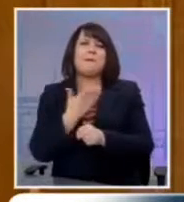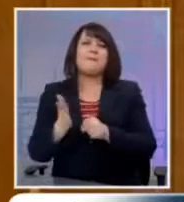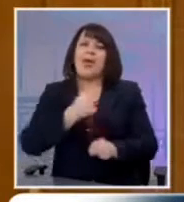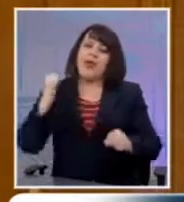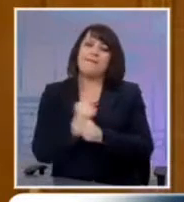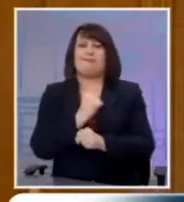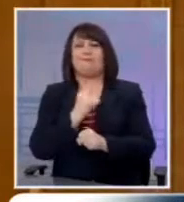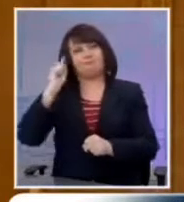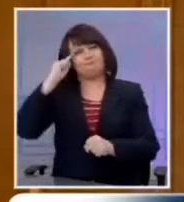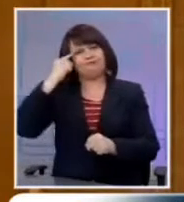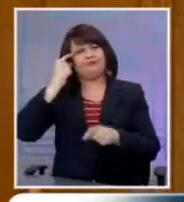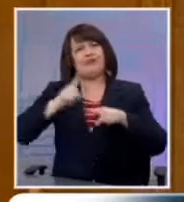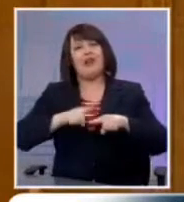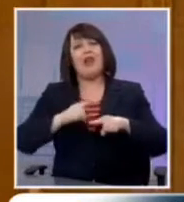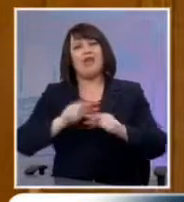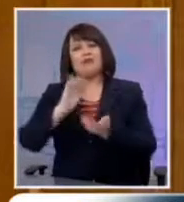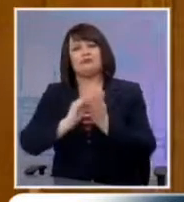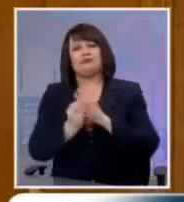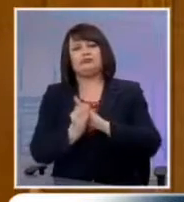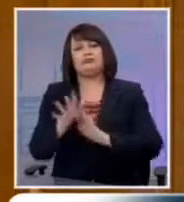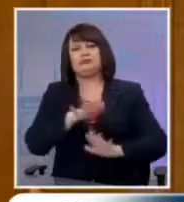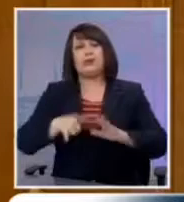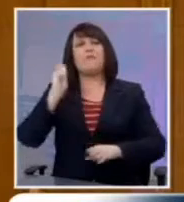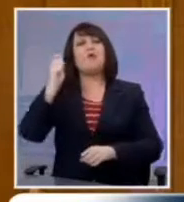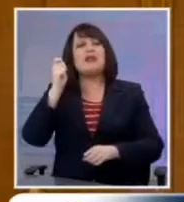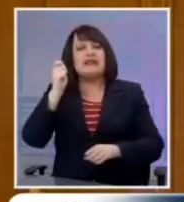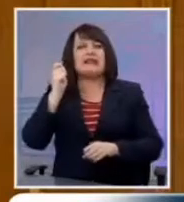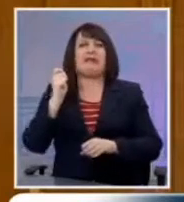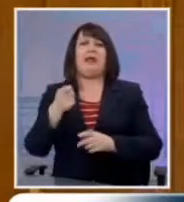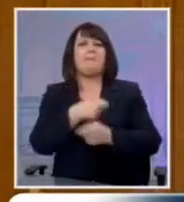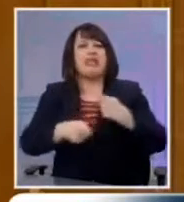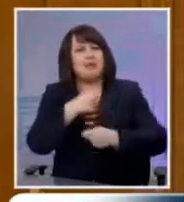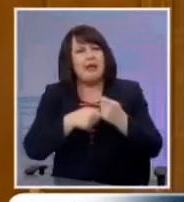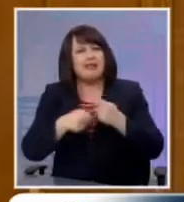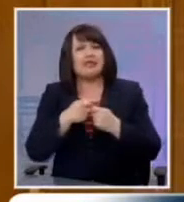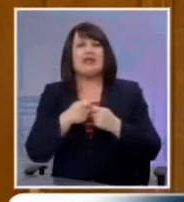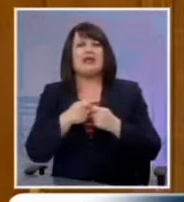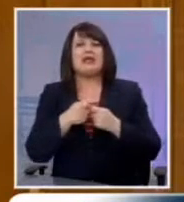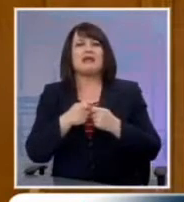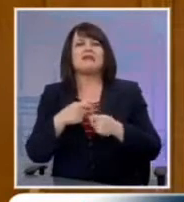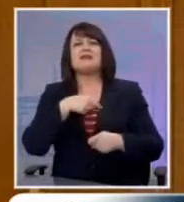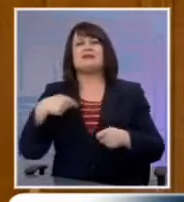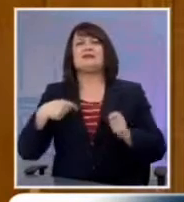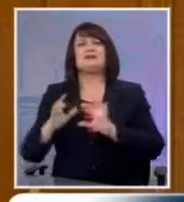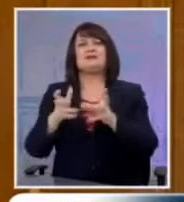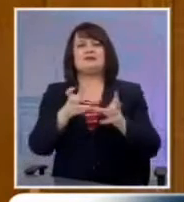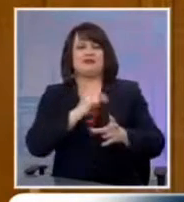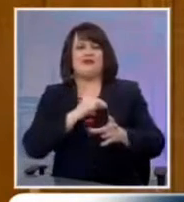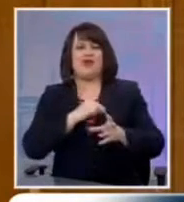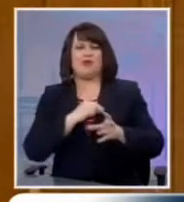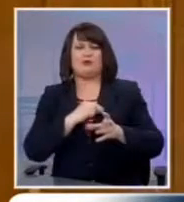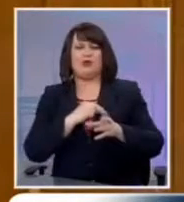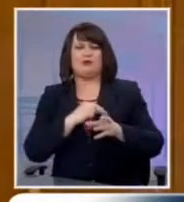χώρα. Ένα σύμπλεγμα κομματικών, επιχειρηματικών και μηντιακών συμφερόντων.